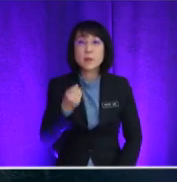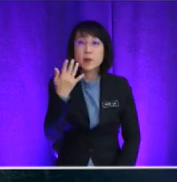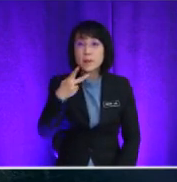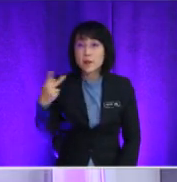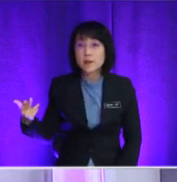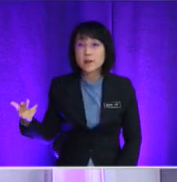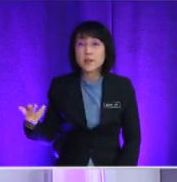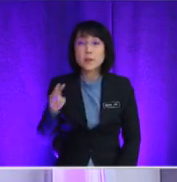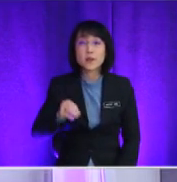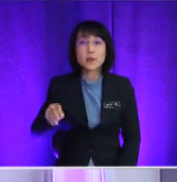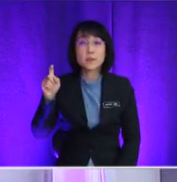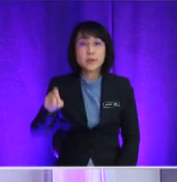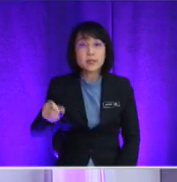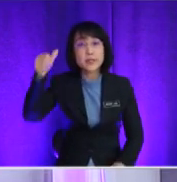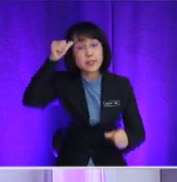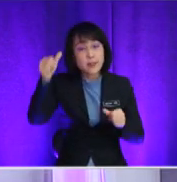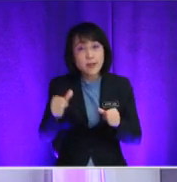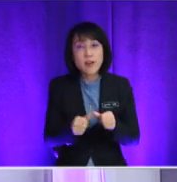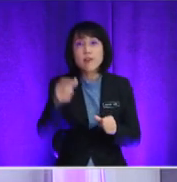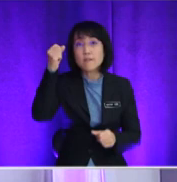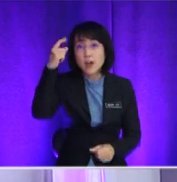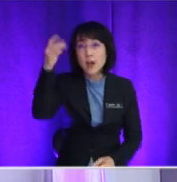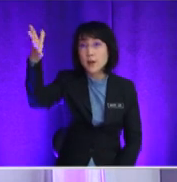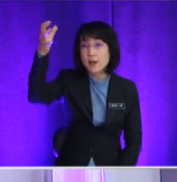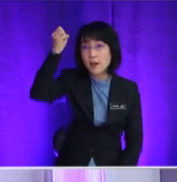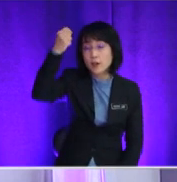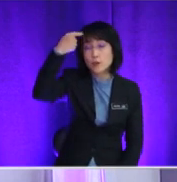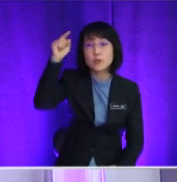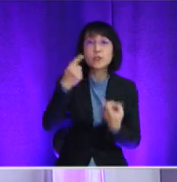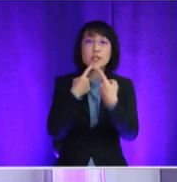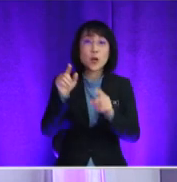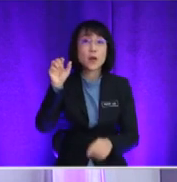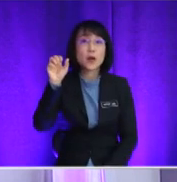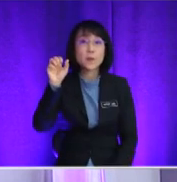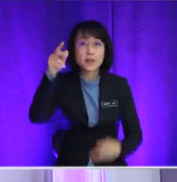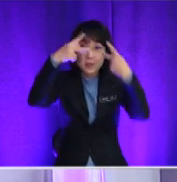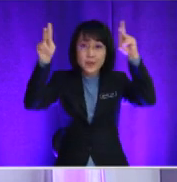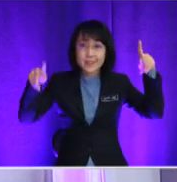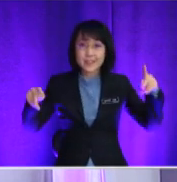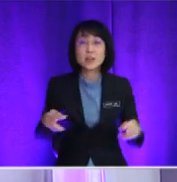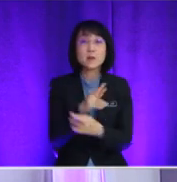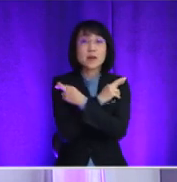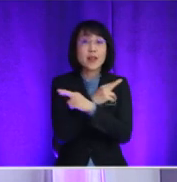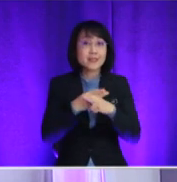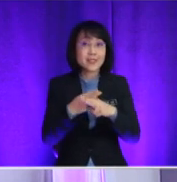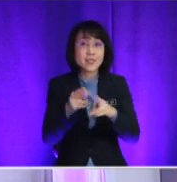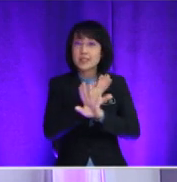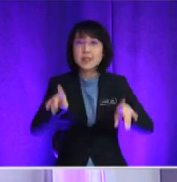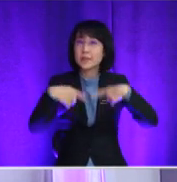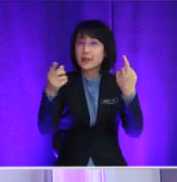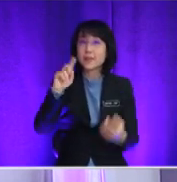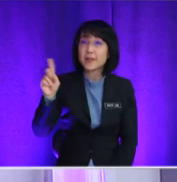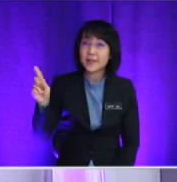menghafal perlu pahami untuk membantu murid-murid menjawab pemeriksaan kelak kita akan melihat seketika murid-murid di rumah jangan kemana-mana kembali